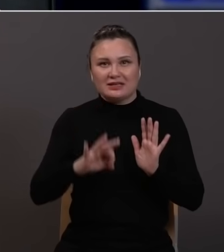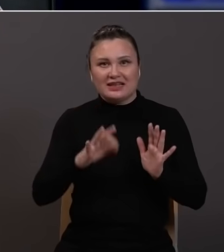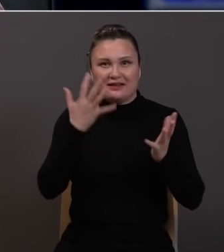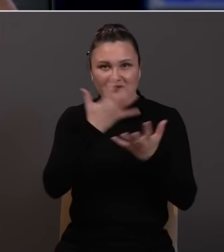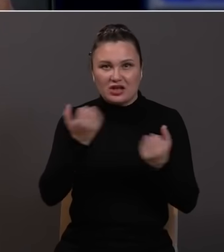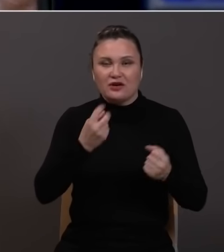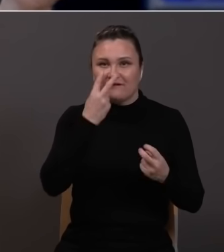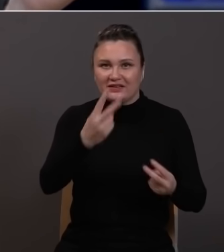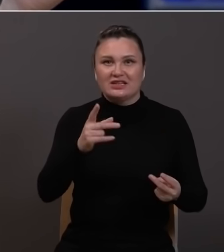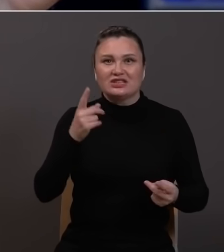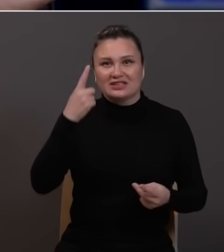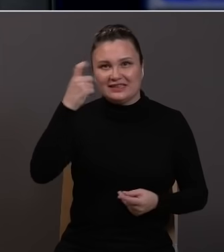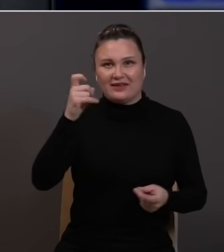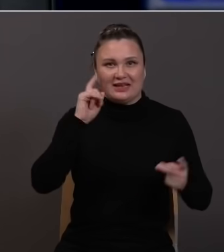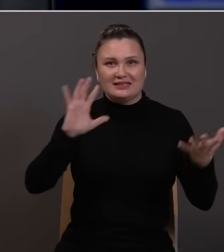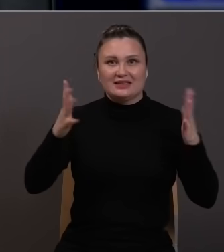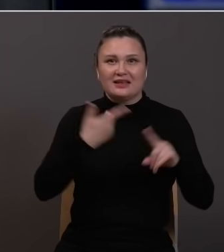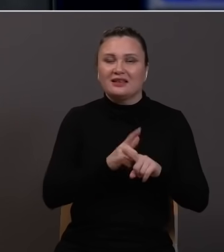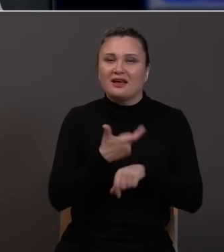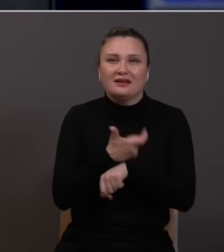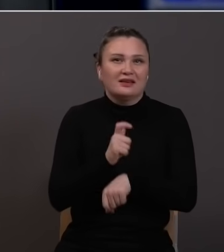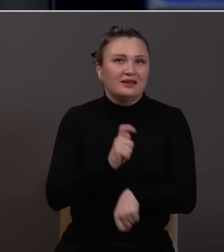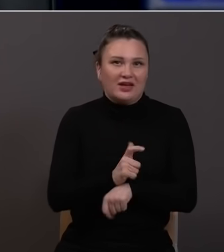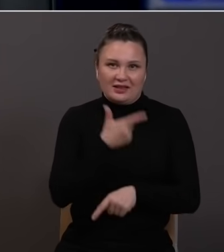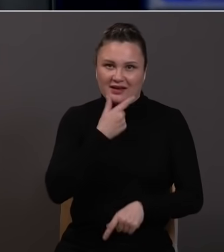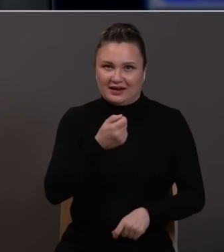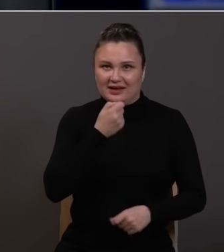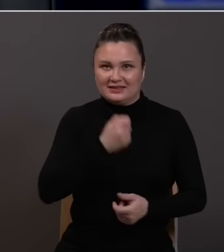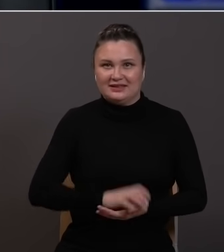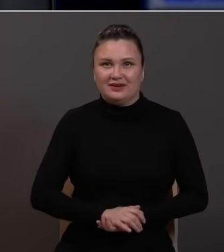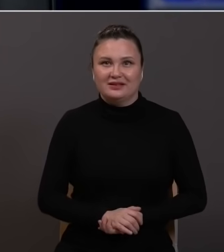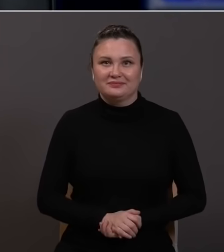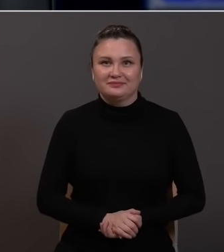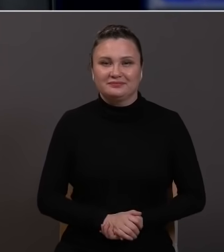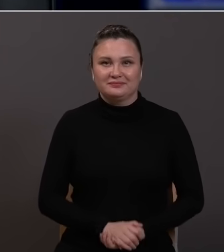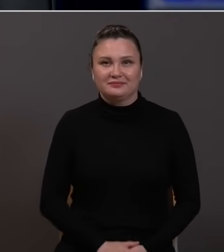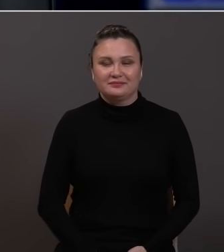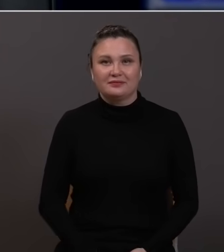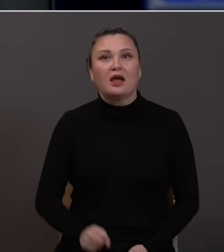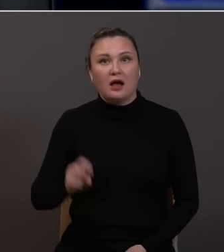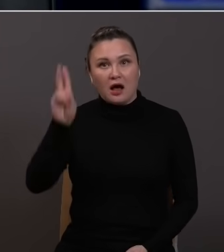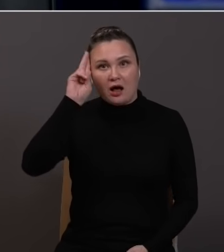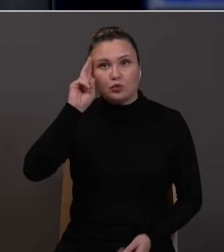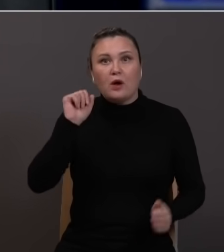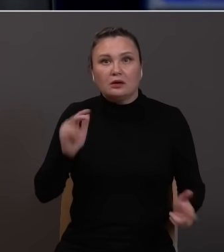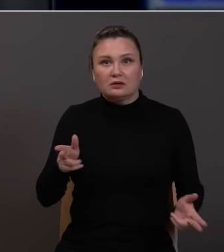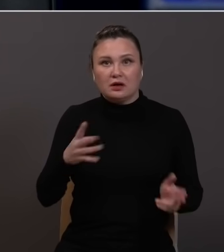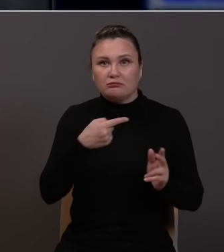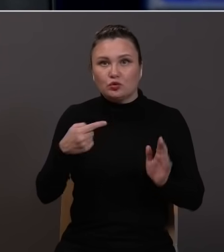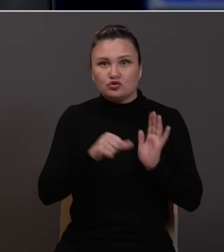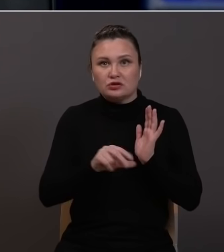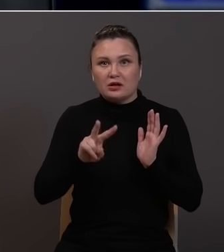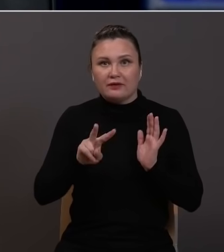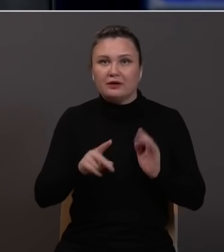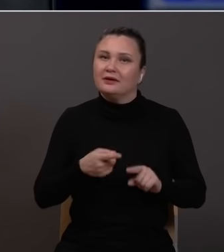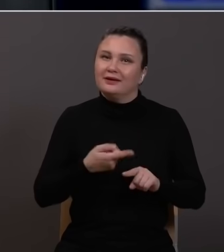ночей ты видишь северное сияние. Это невероятно красиво. Это, конечно, невероятно красиво. Ну, как, а туалет в минус 62? Я вот а так...